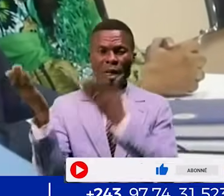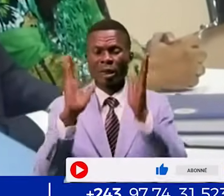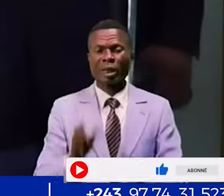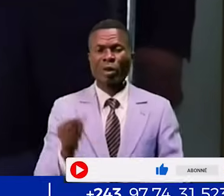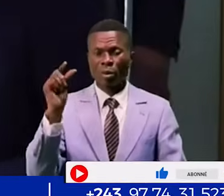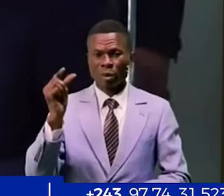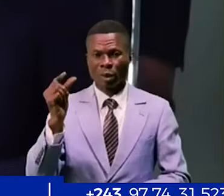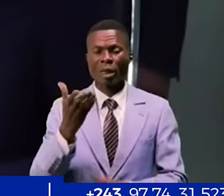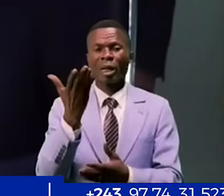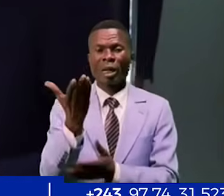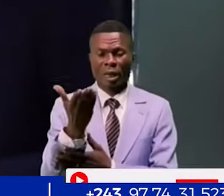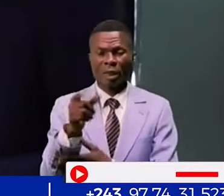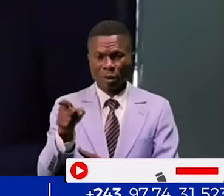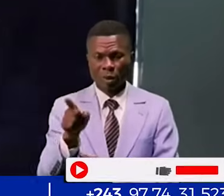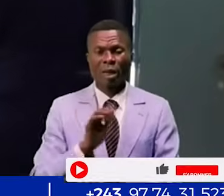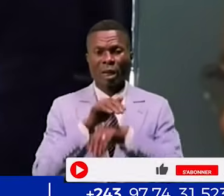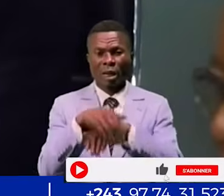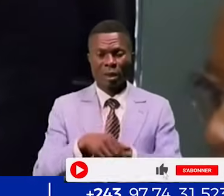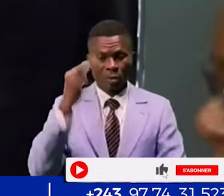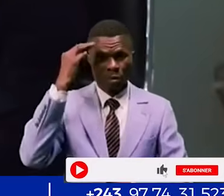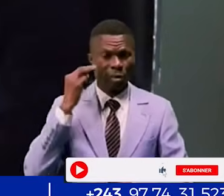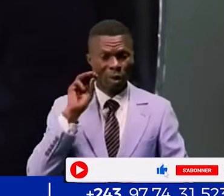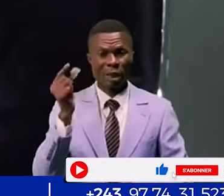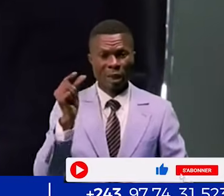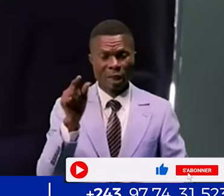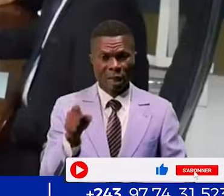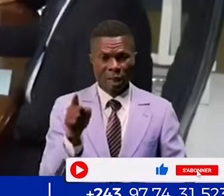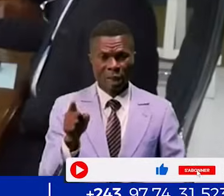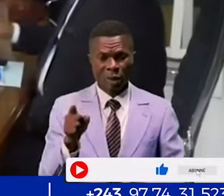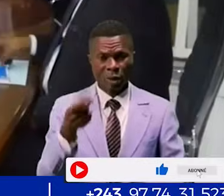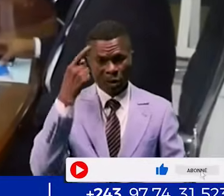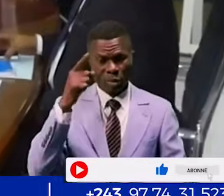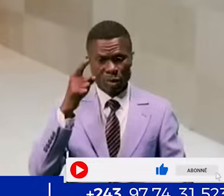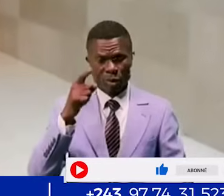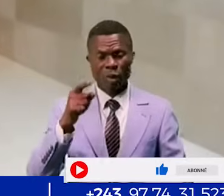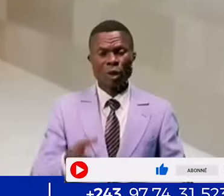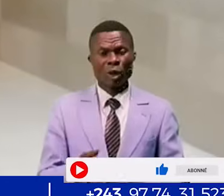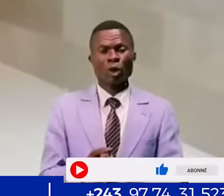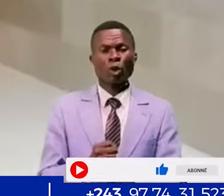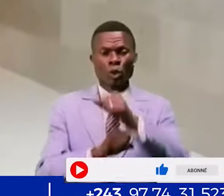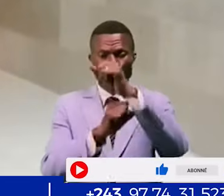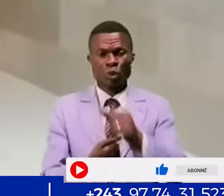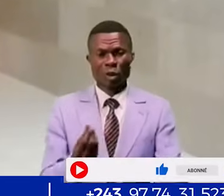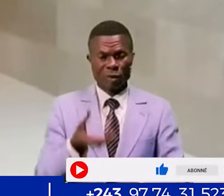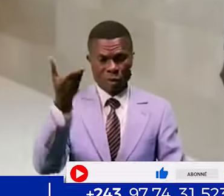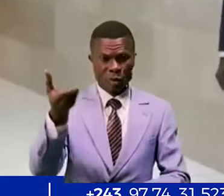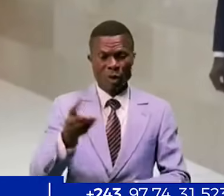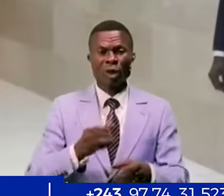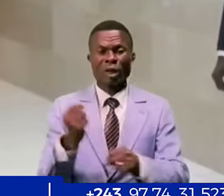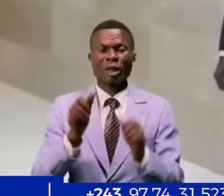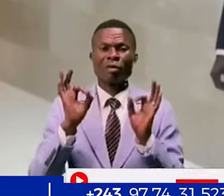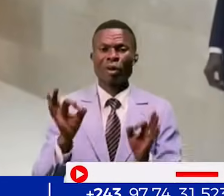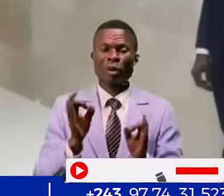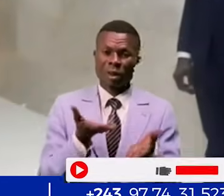minières. Il a sollicité l'implication du ministre Kizito Bakapumba pour le financement de l'exploration des nouveaux gisements